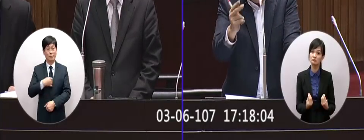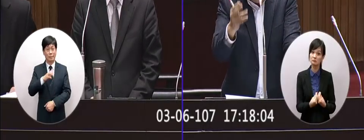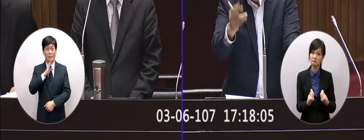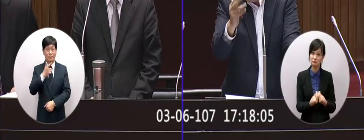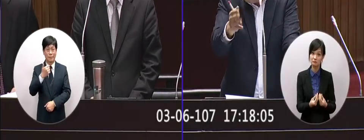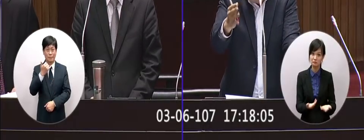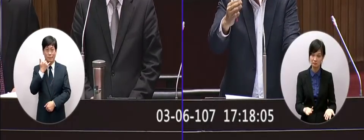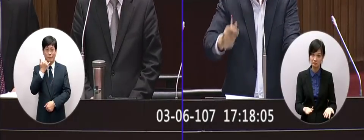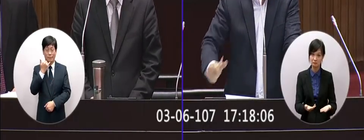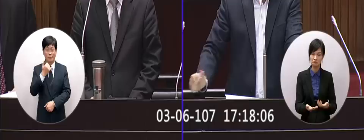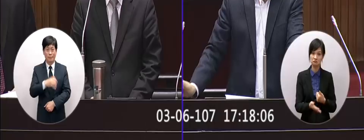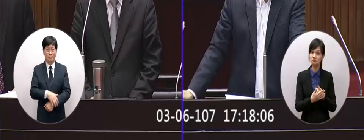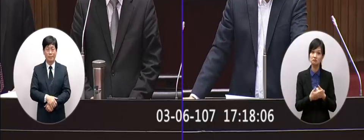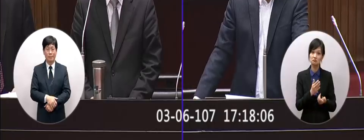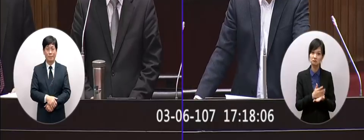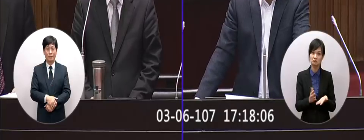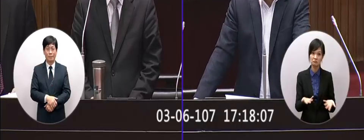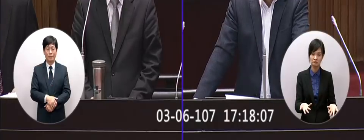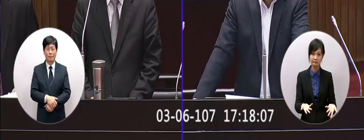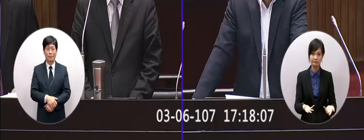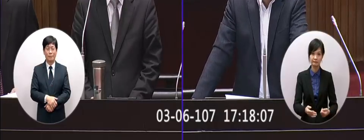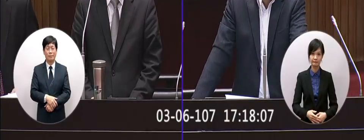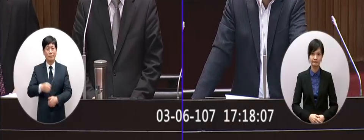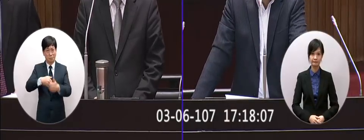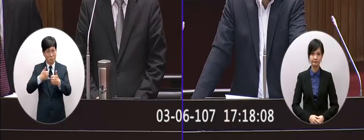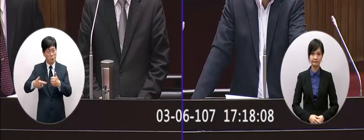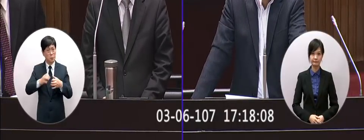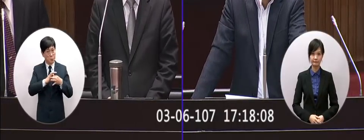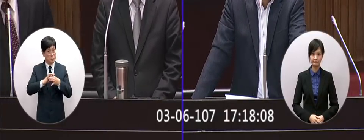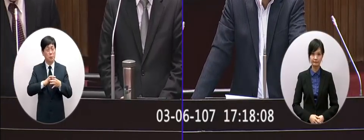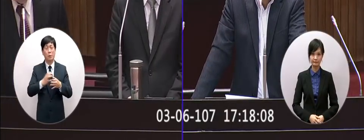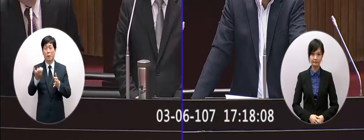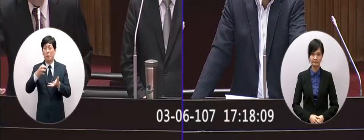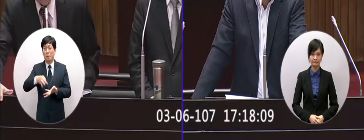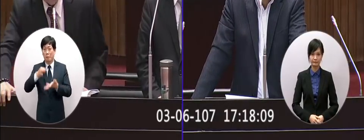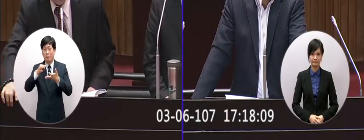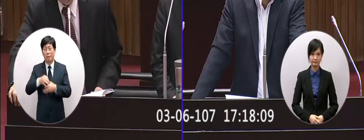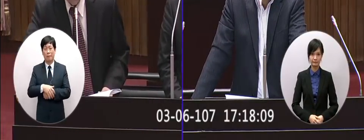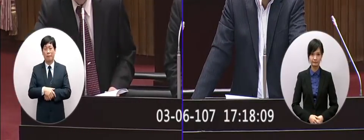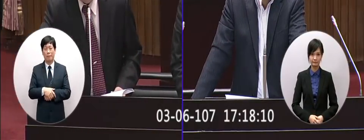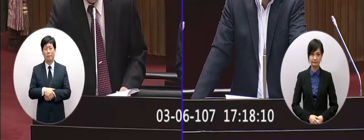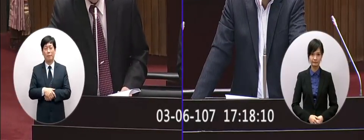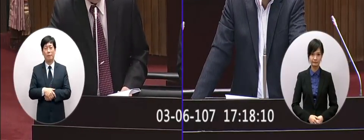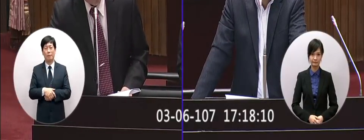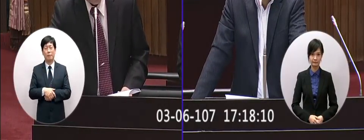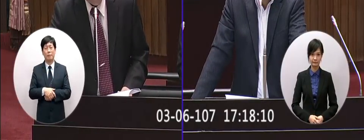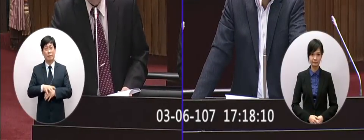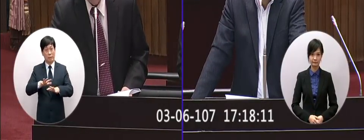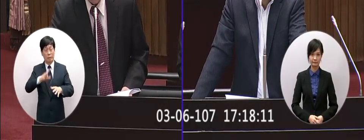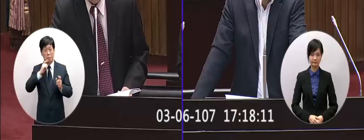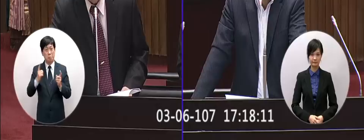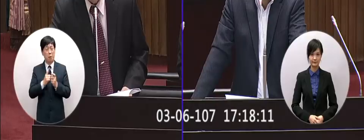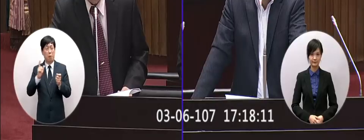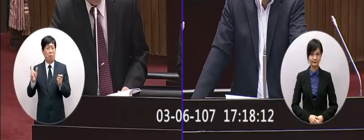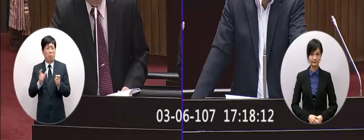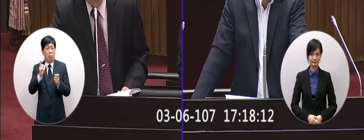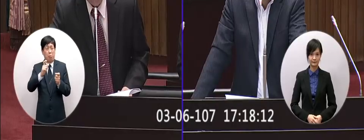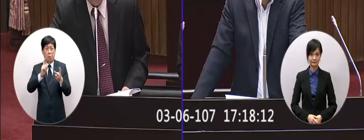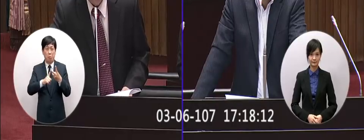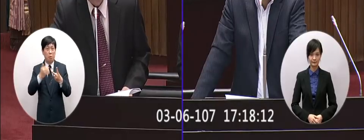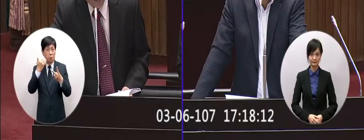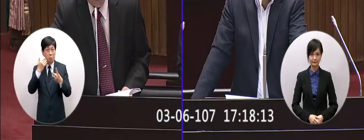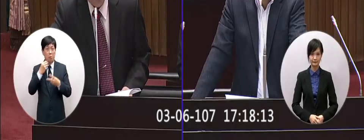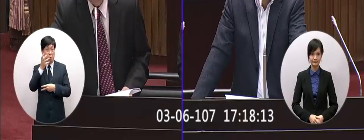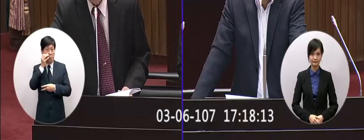来？ 要安怎甲阮解决啦？ 委员咧关心的，佮他拄仔你咧讲的，就是讲啊个风台，啊是即个